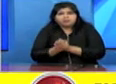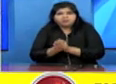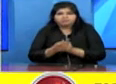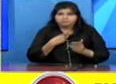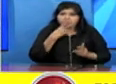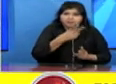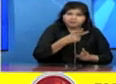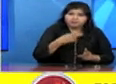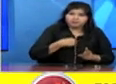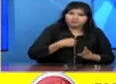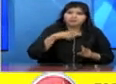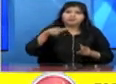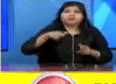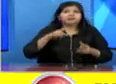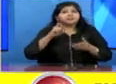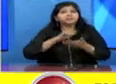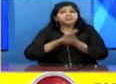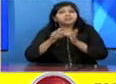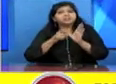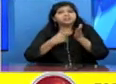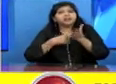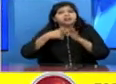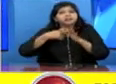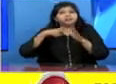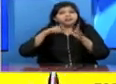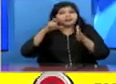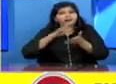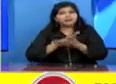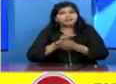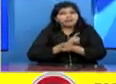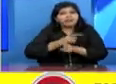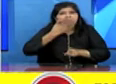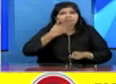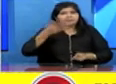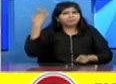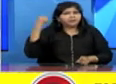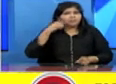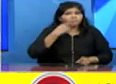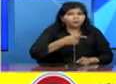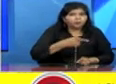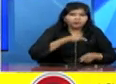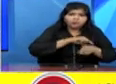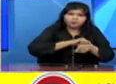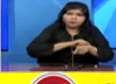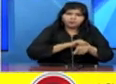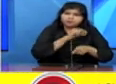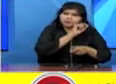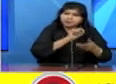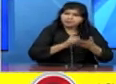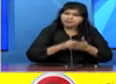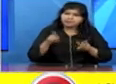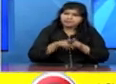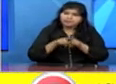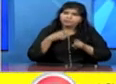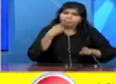मुझे आचार्य चरक की कही हुई बात याद आती है। आचार्य चरक ने डॉक्टरों के लिए बहुत सटीक बात